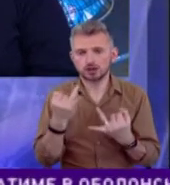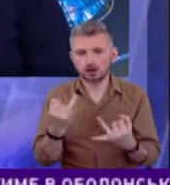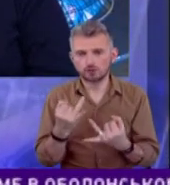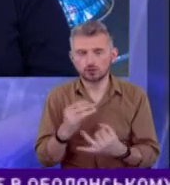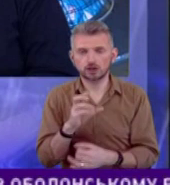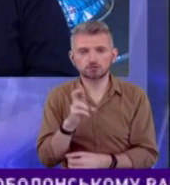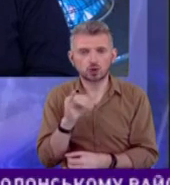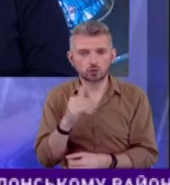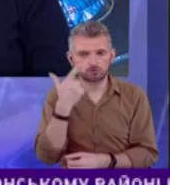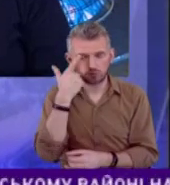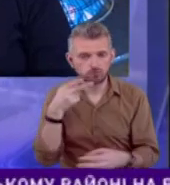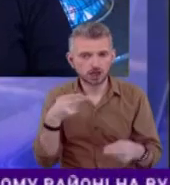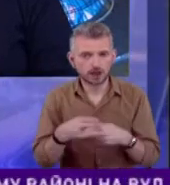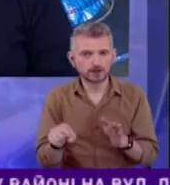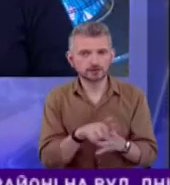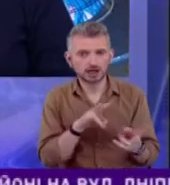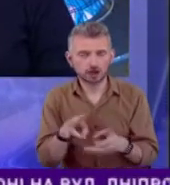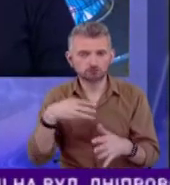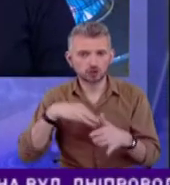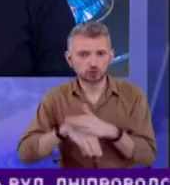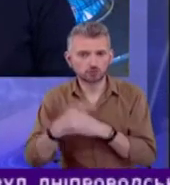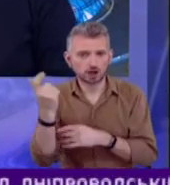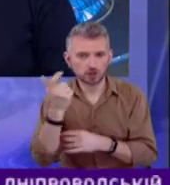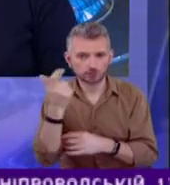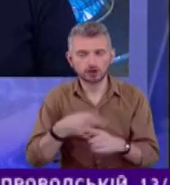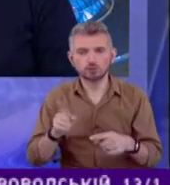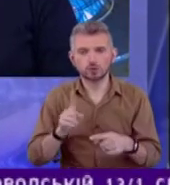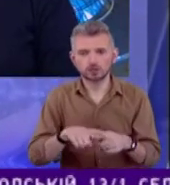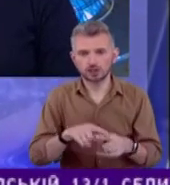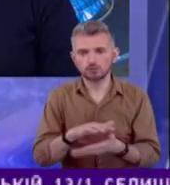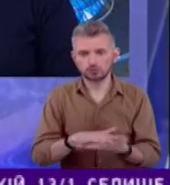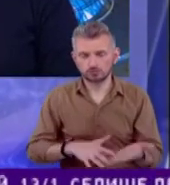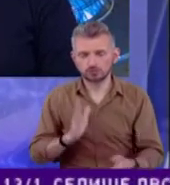Зокрема, СБУ попередила теракт у метрополітені Харкова. Про це у деталях уже за мить.